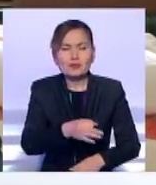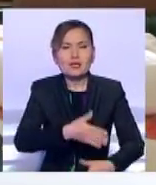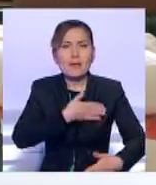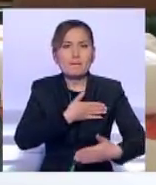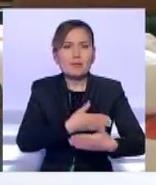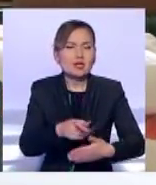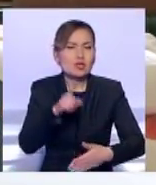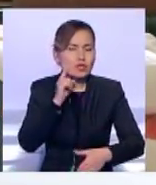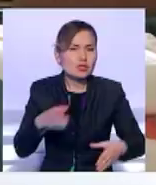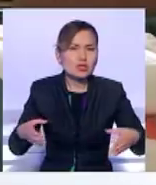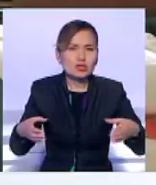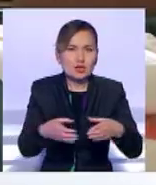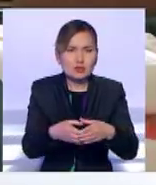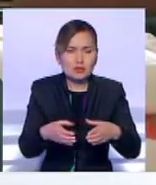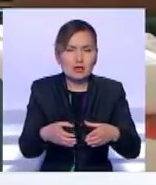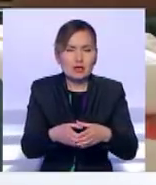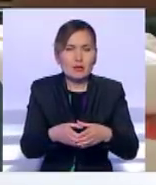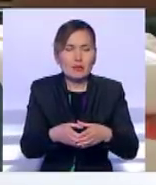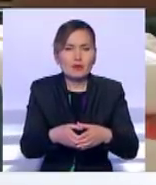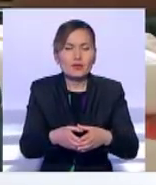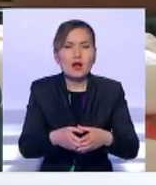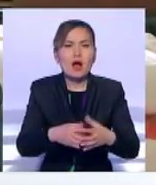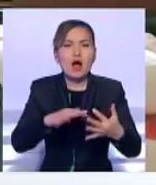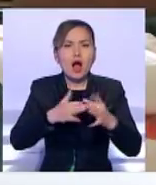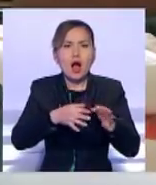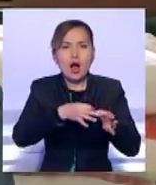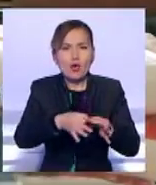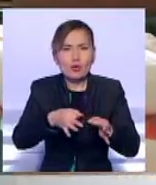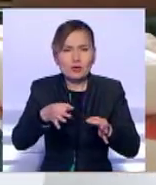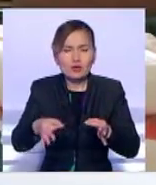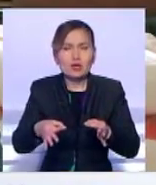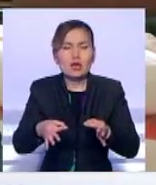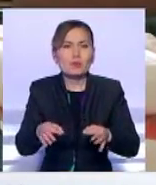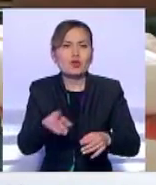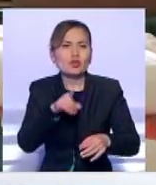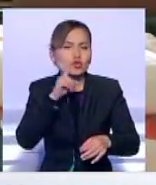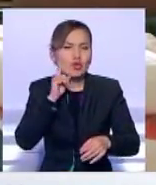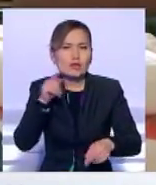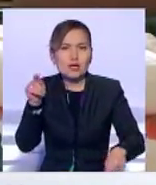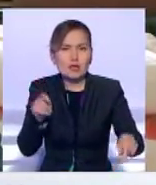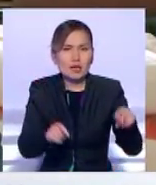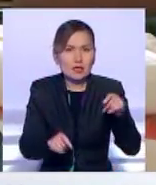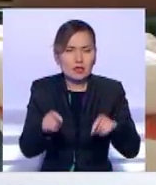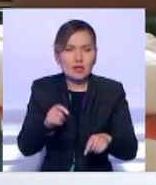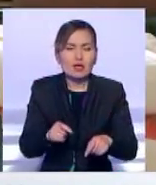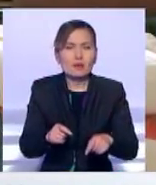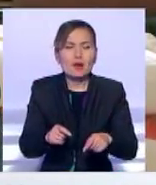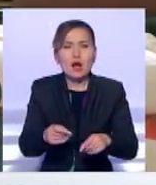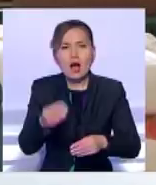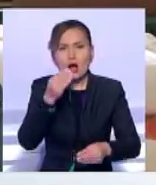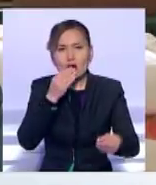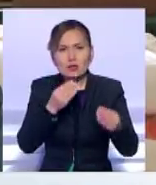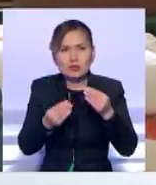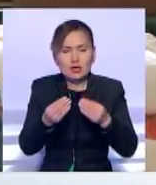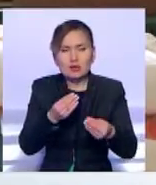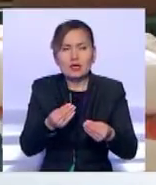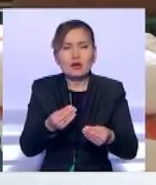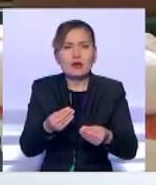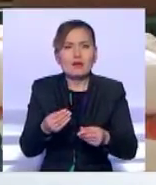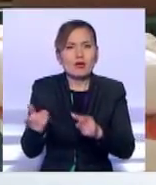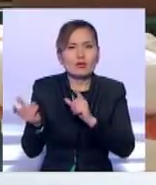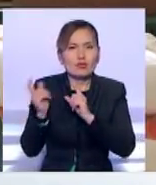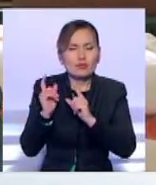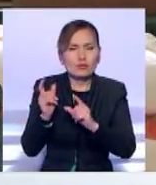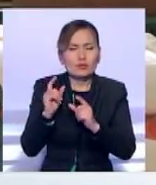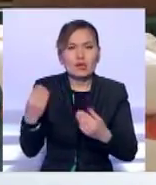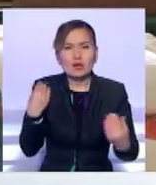жастары, еріктілері, ауданның, ауылдарымыздың жастары енді қолынан келгенше